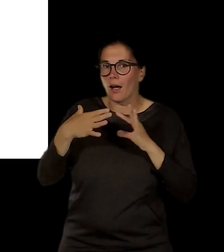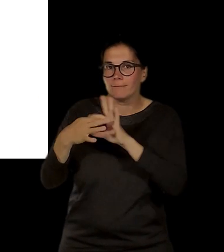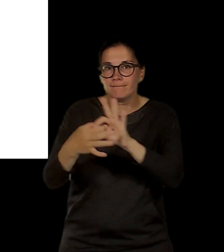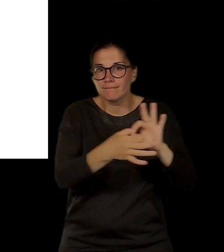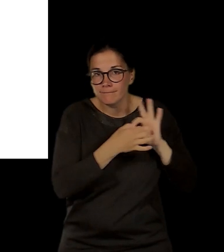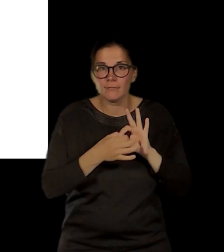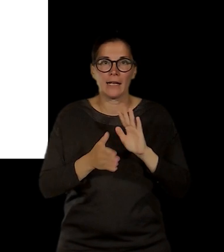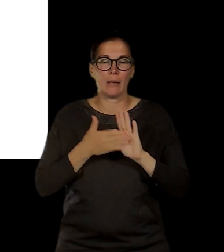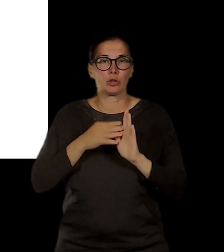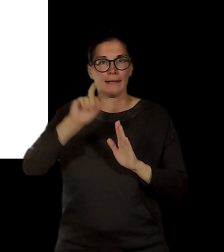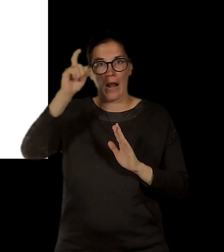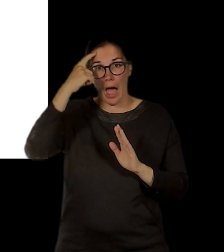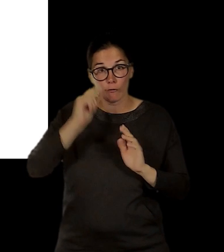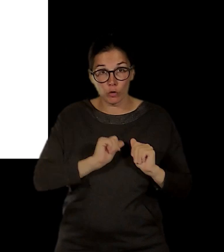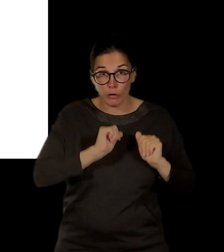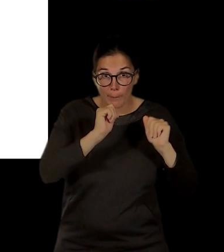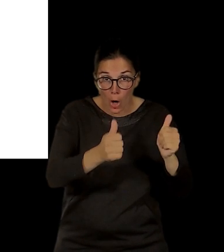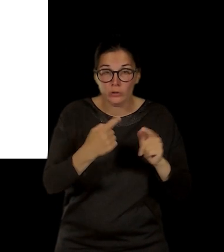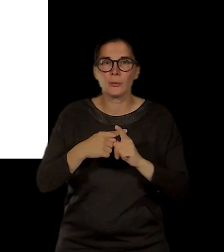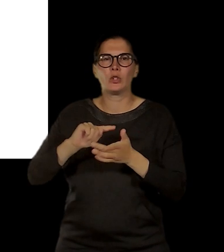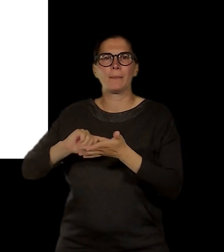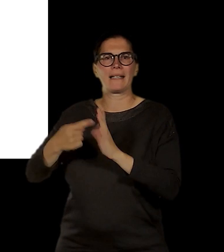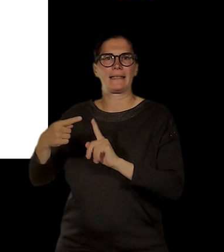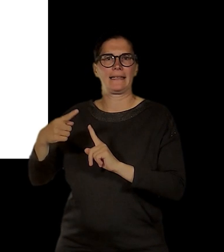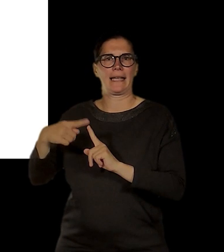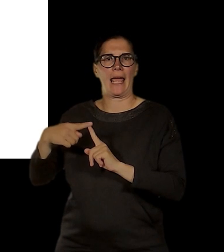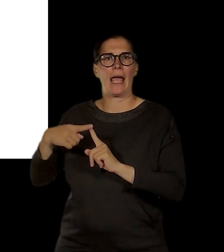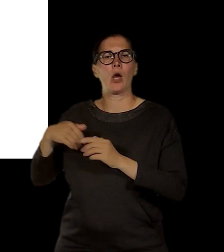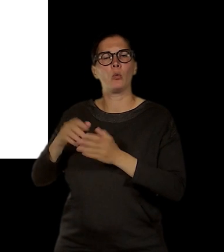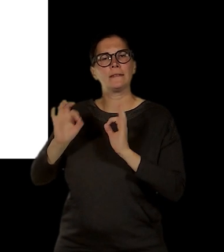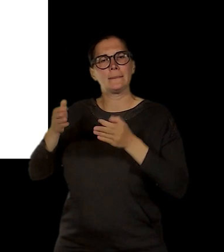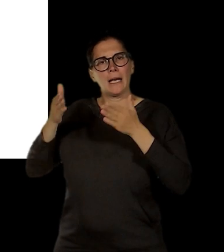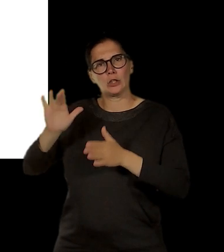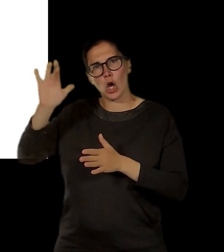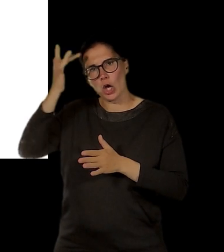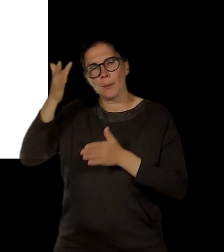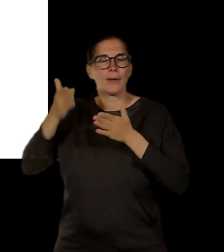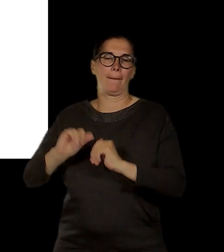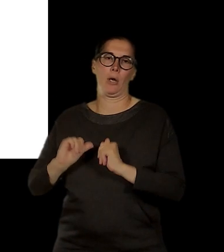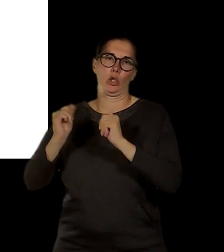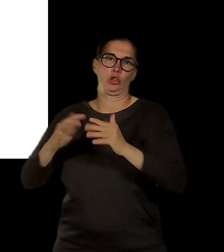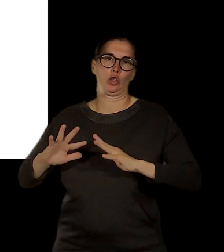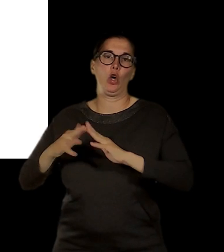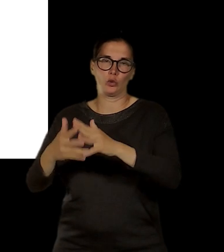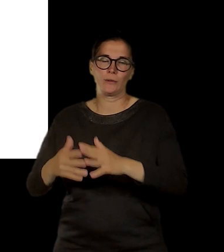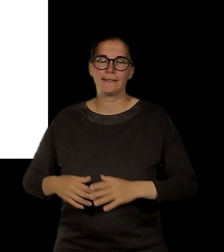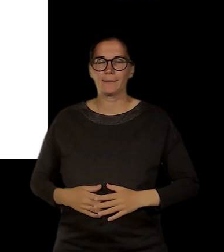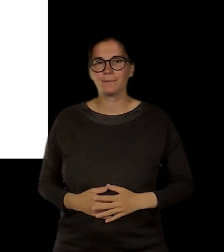Hlávkova mostu a taky Petr Tej jako specialista na mostní konstrukce.